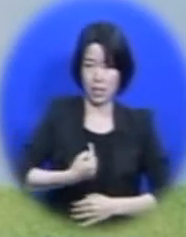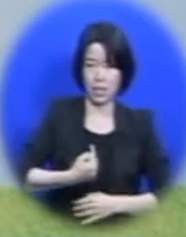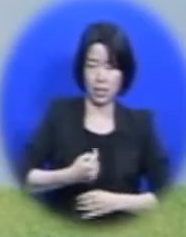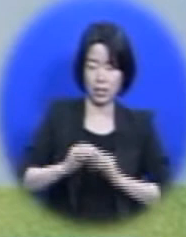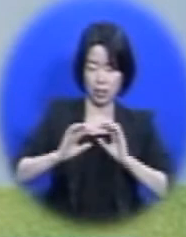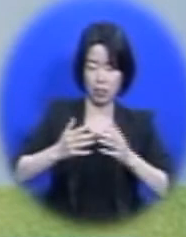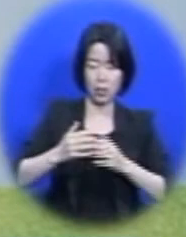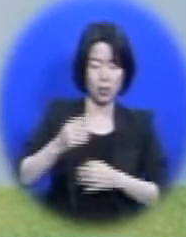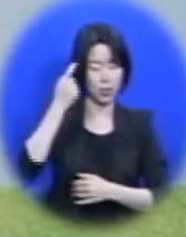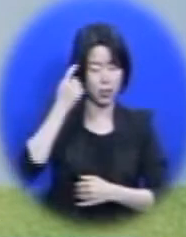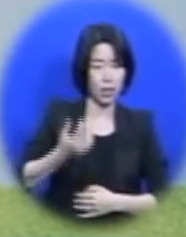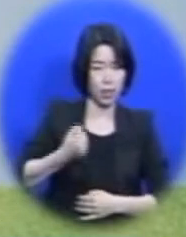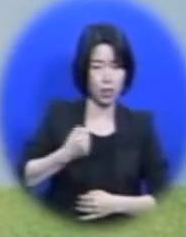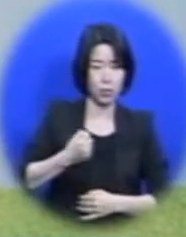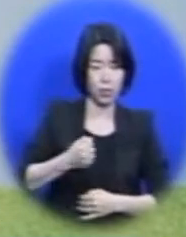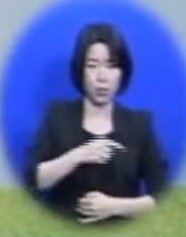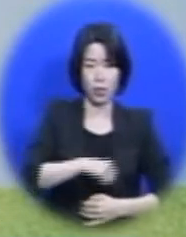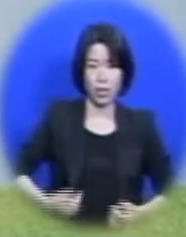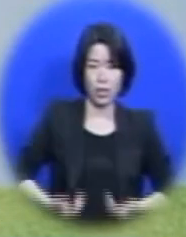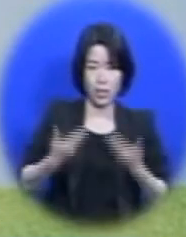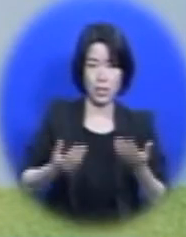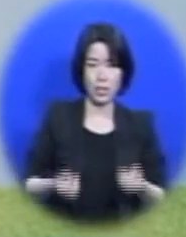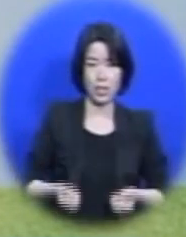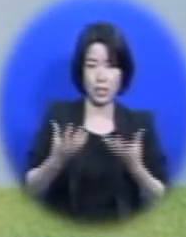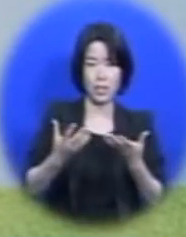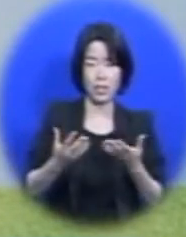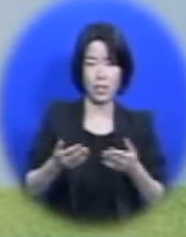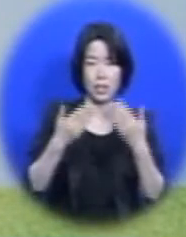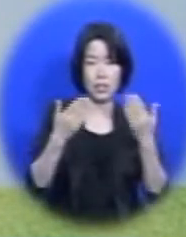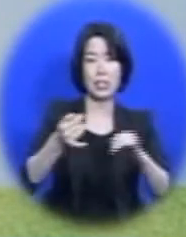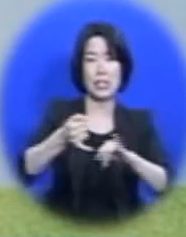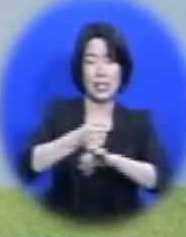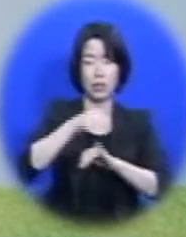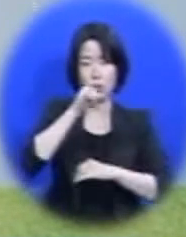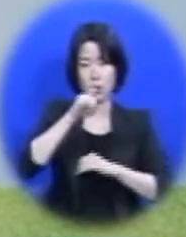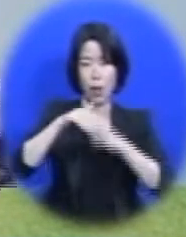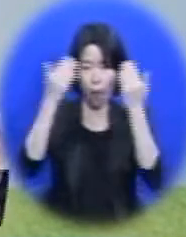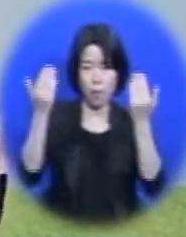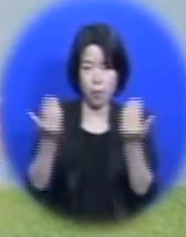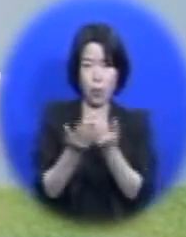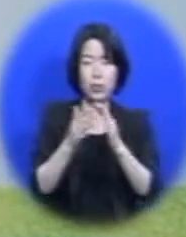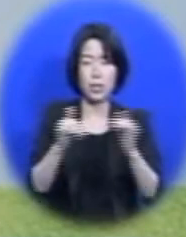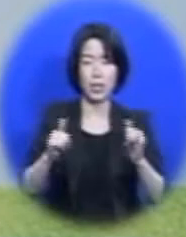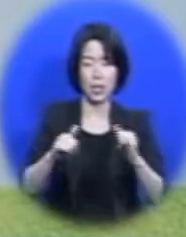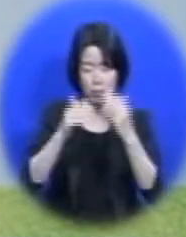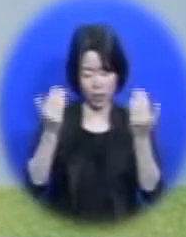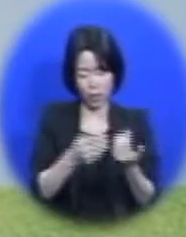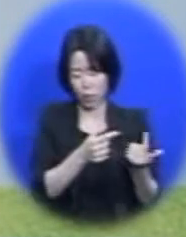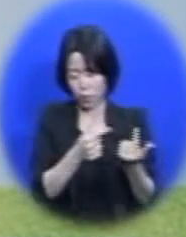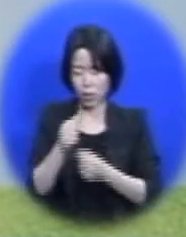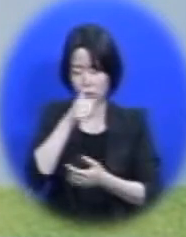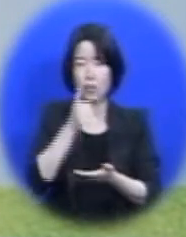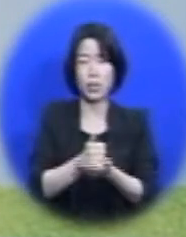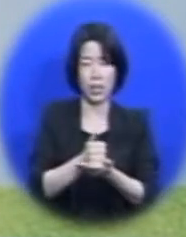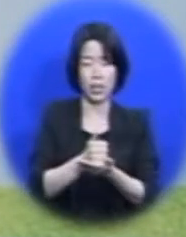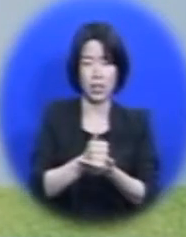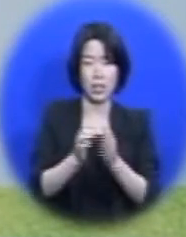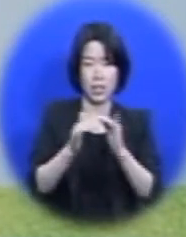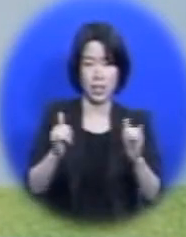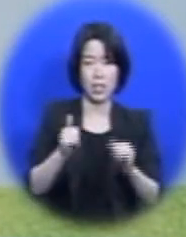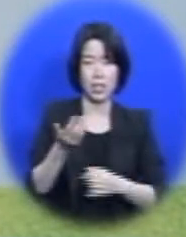삼으시고 그리고는 희생제사를 드리게 하셨습니다. 그러니까 모든 사람이 다 죄인이고 이스라엘 백성들도